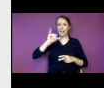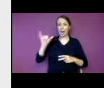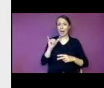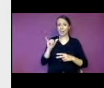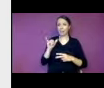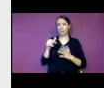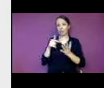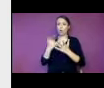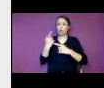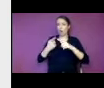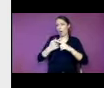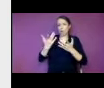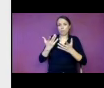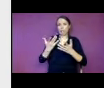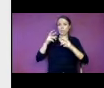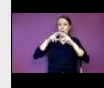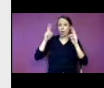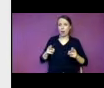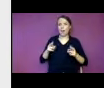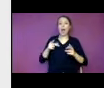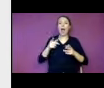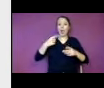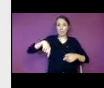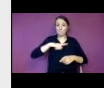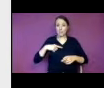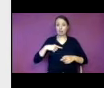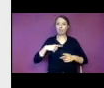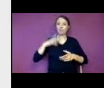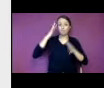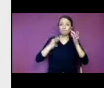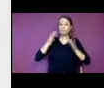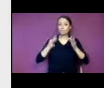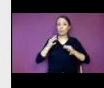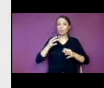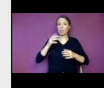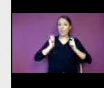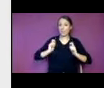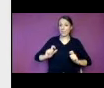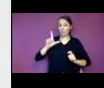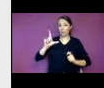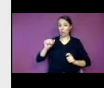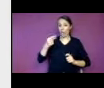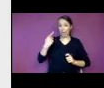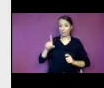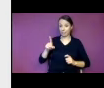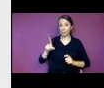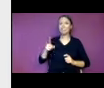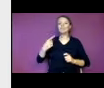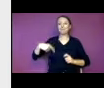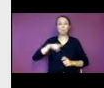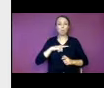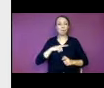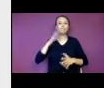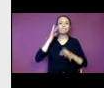nas też przy pracy nad Wieślandem ta forma wsi jako